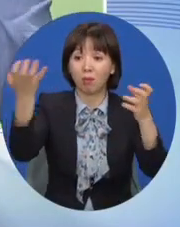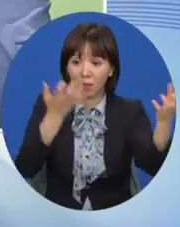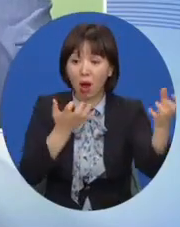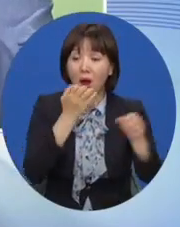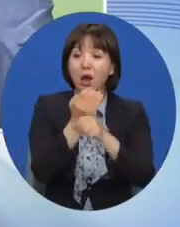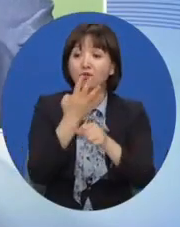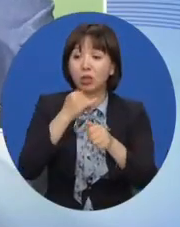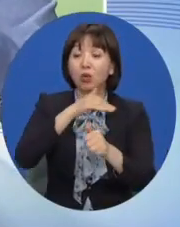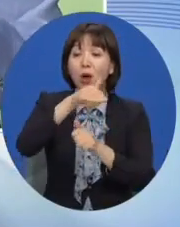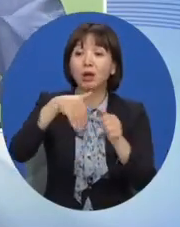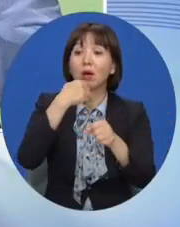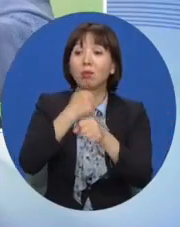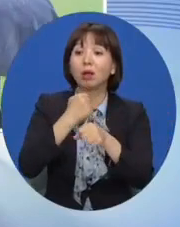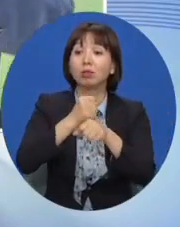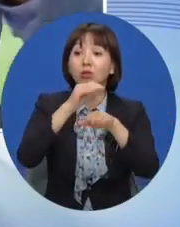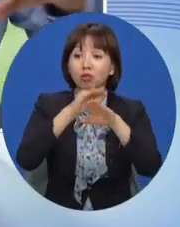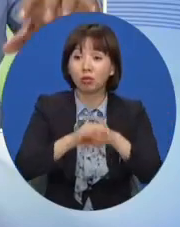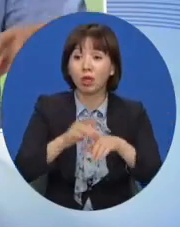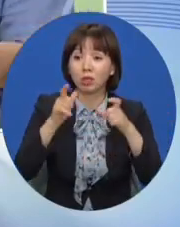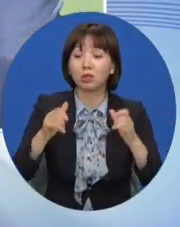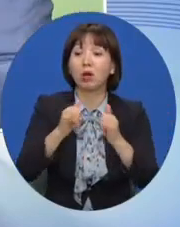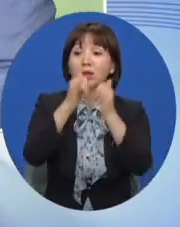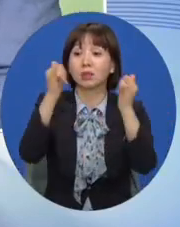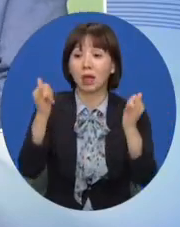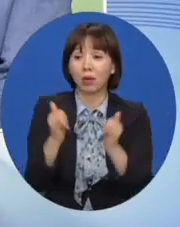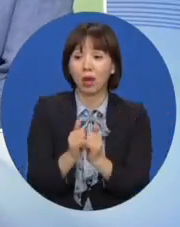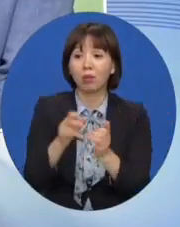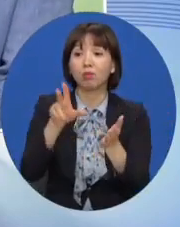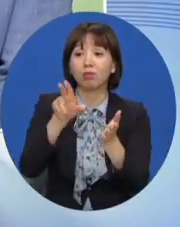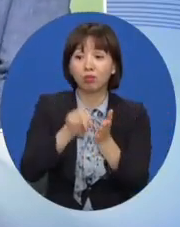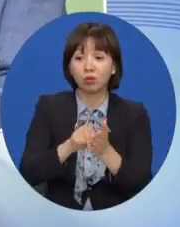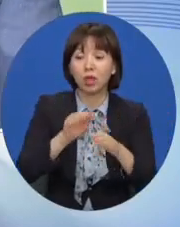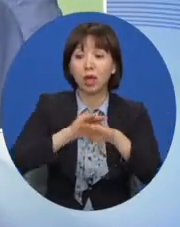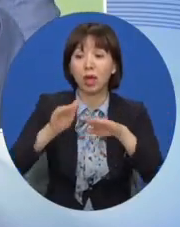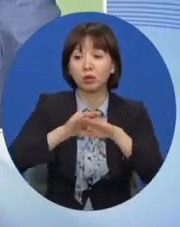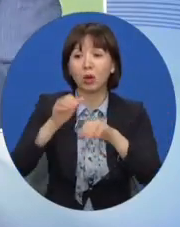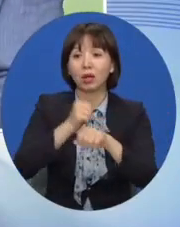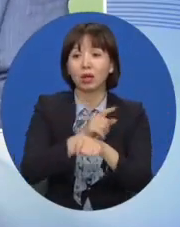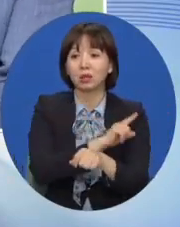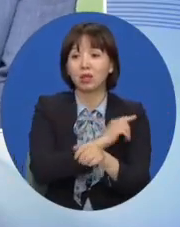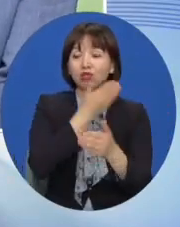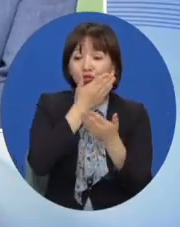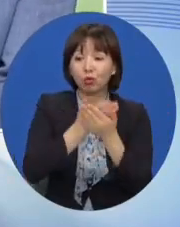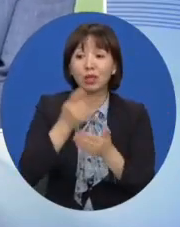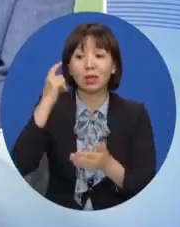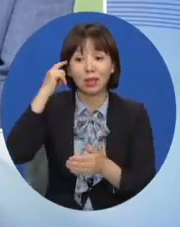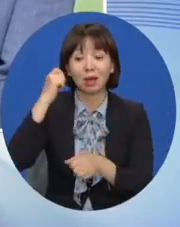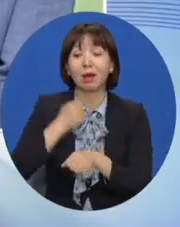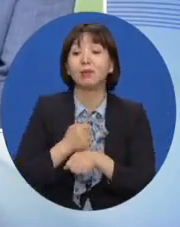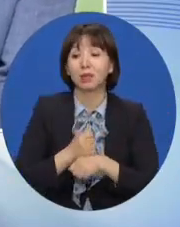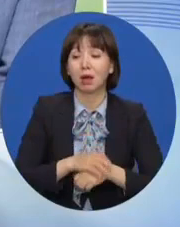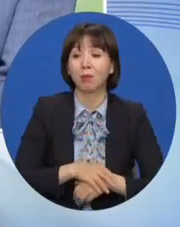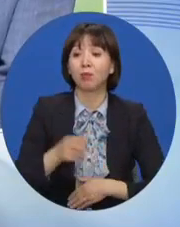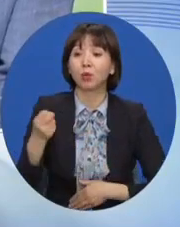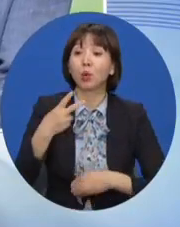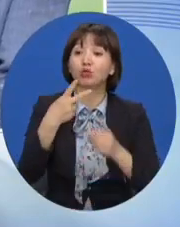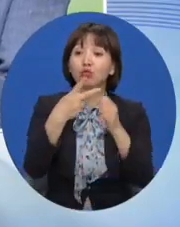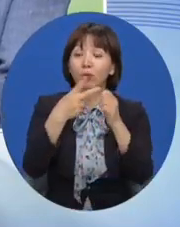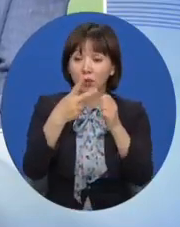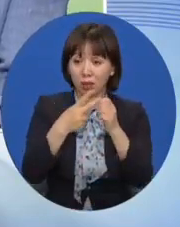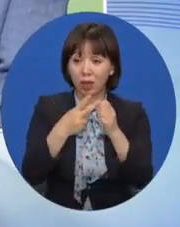환경을 만들어 놓는 것이 이 지역사회에 이런 문제점들을 해소하는 것이 제일 중요하다 이렇게 생각하는 것입니다. 또 두